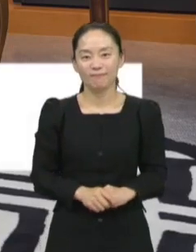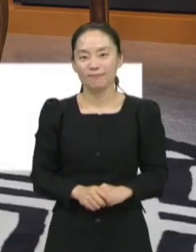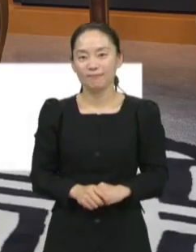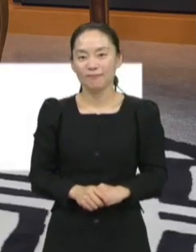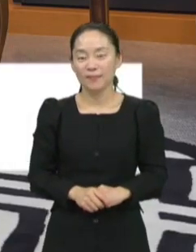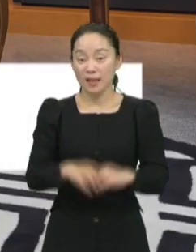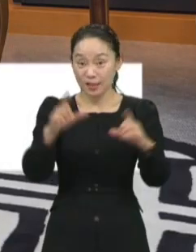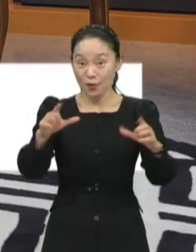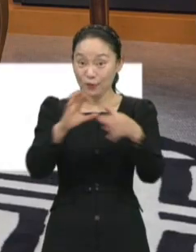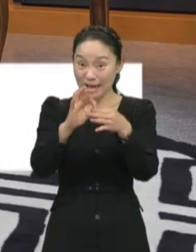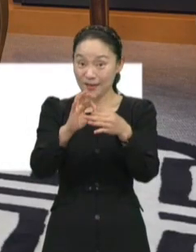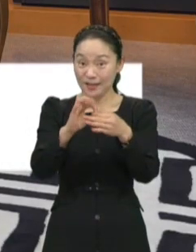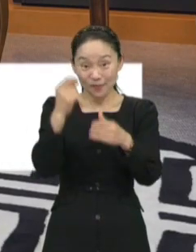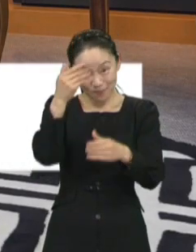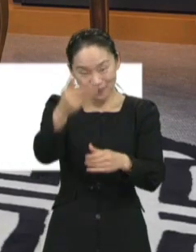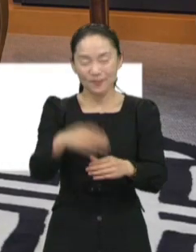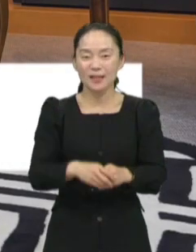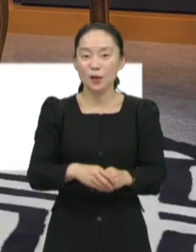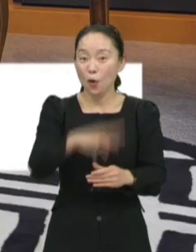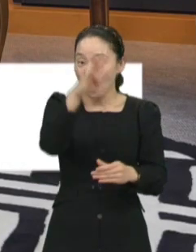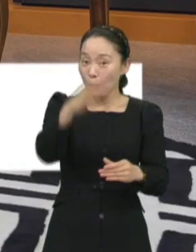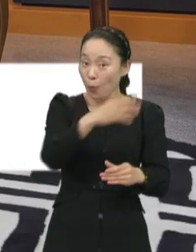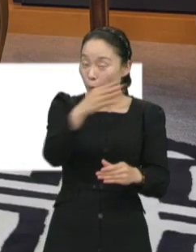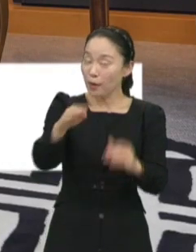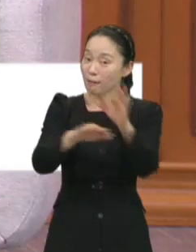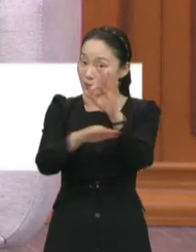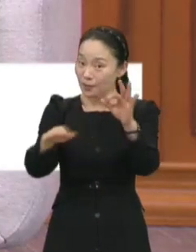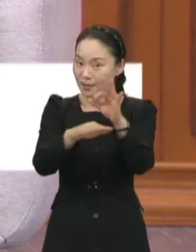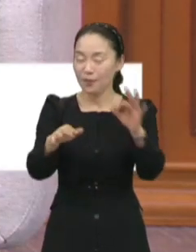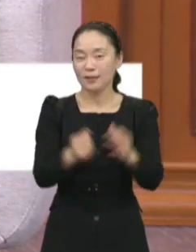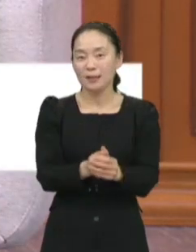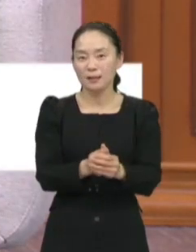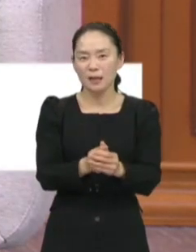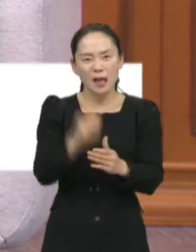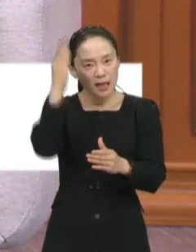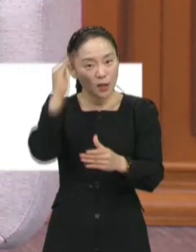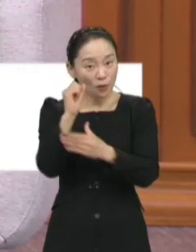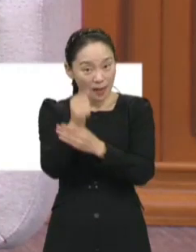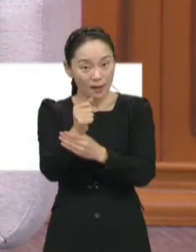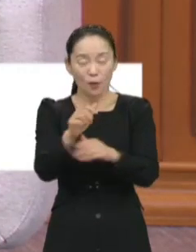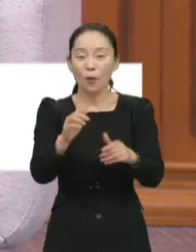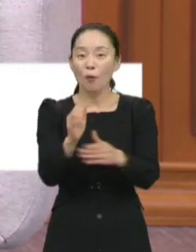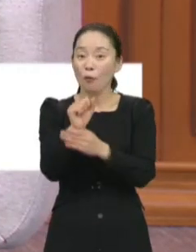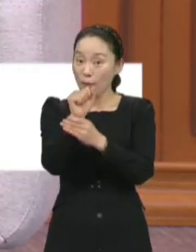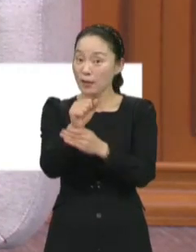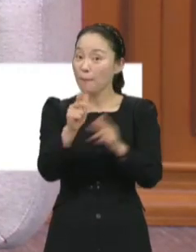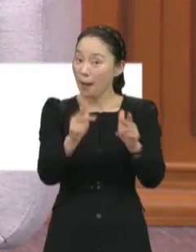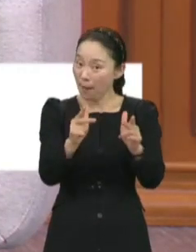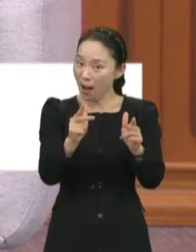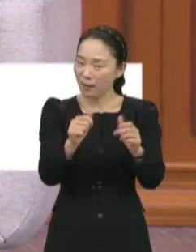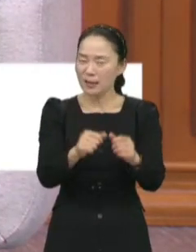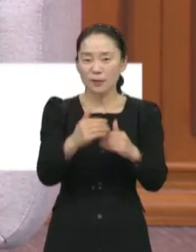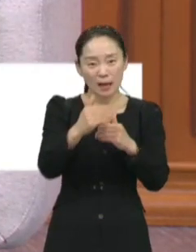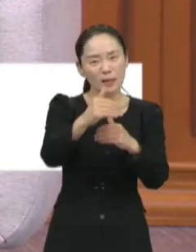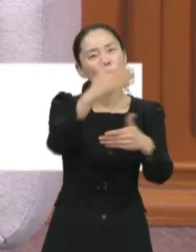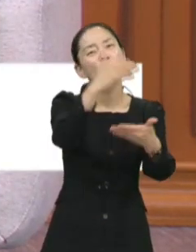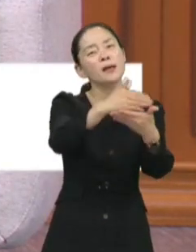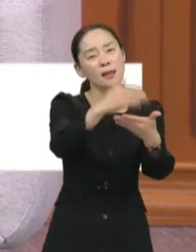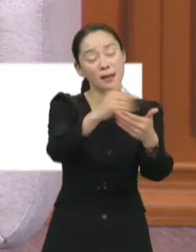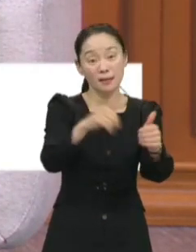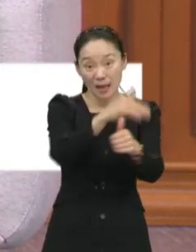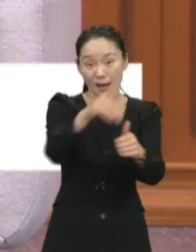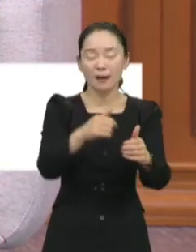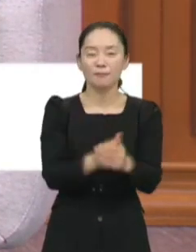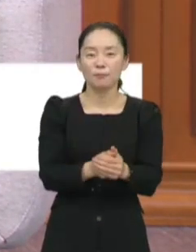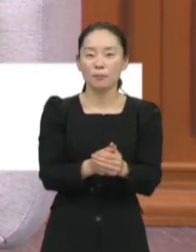지역 구기 좀 해 봐야 되는데요 보령 서천이 사실 석탄 화력 발전소가 단계적으로 폐쇄될 수밖에 없는데